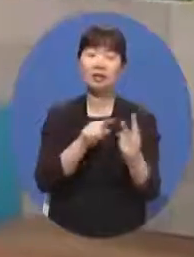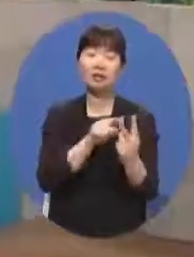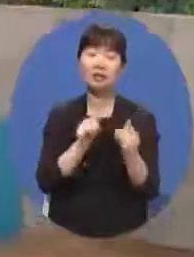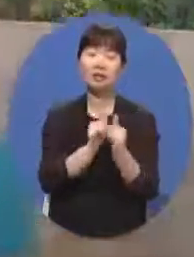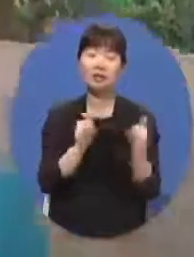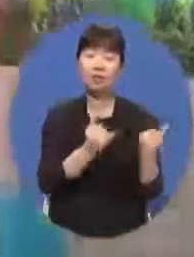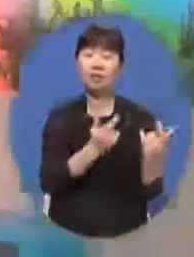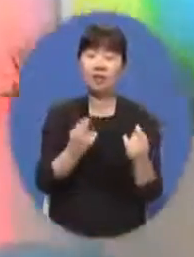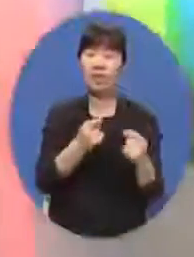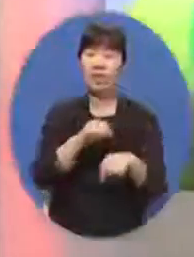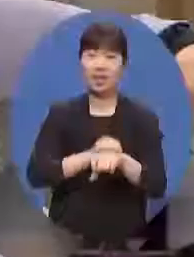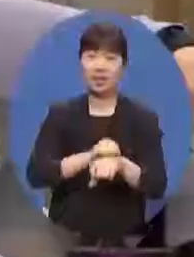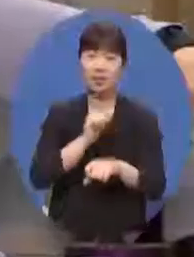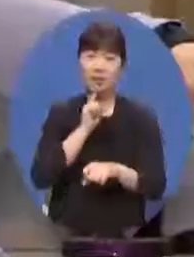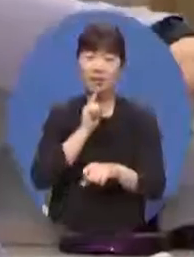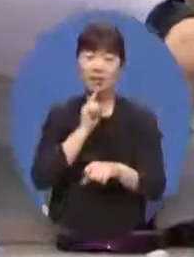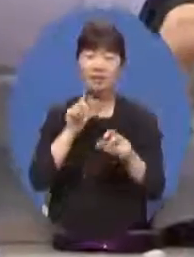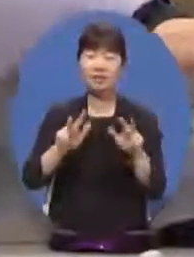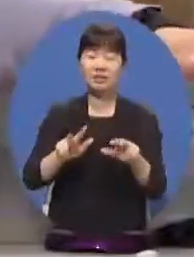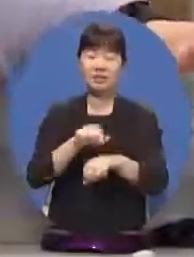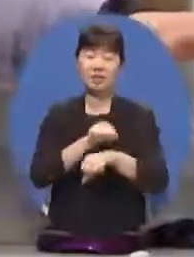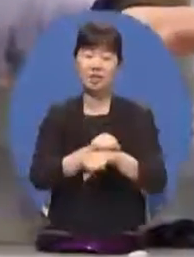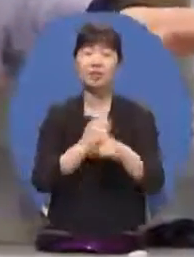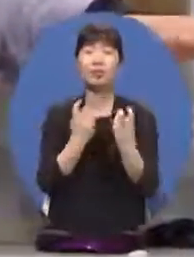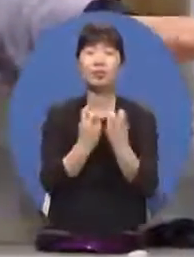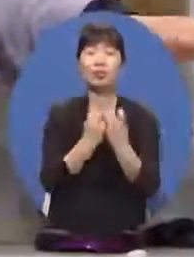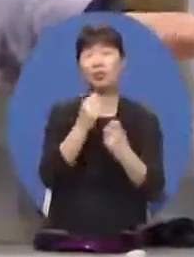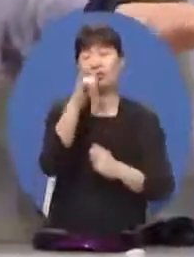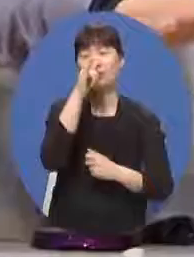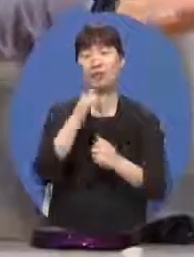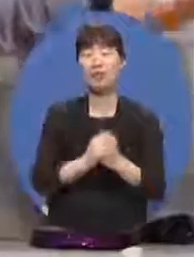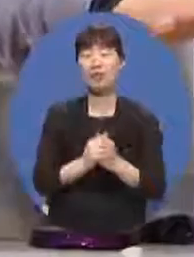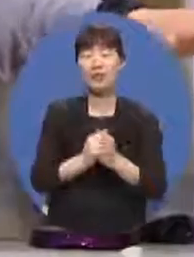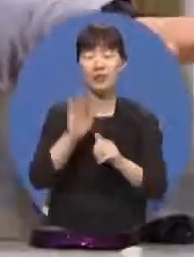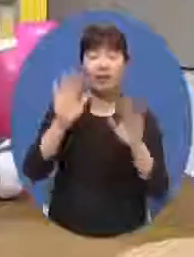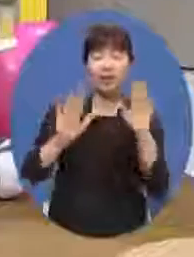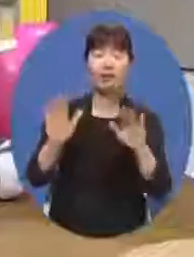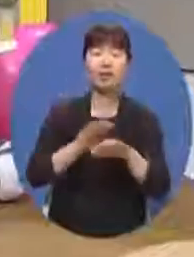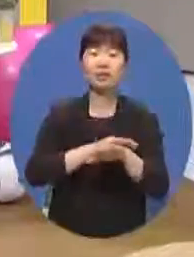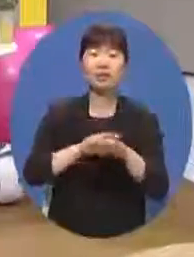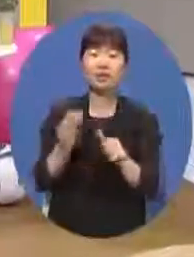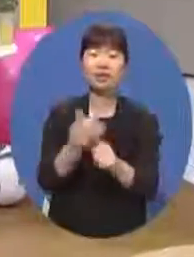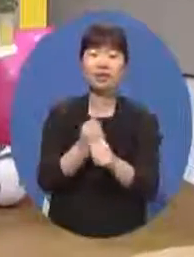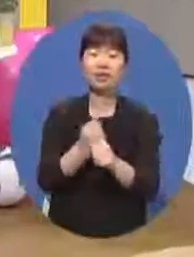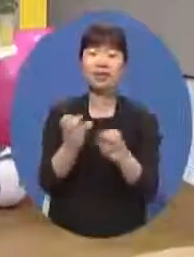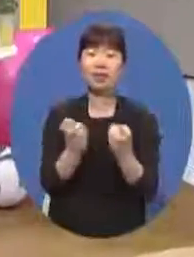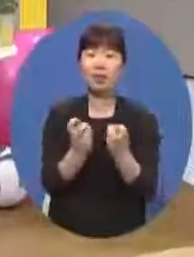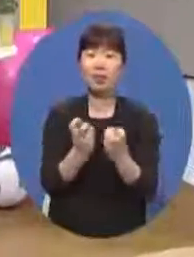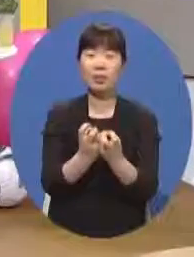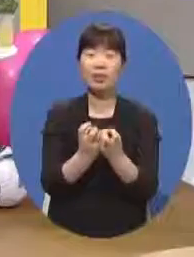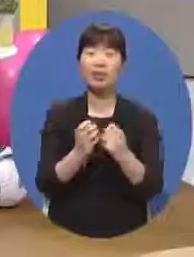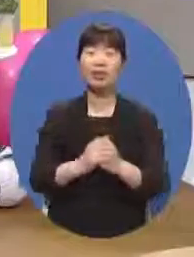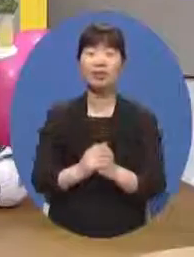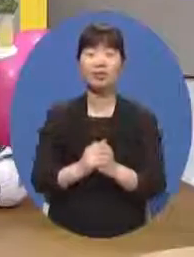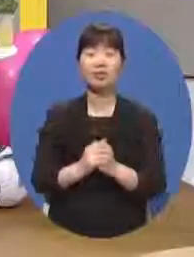상당히 잘하시는데, 네, 이렇게 또 잘하는 요령이 있어요. 요령이요? 네, 동작을 잘 잡는 요령으로는